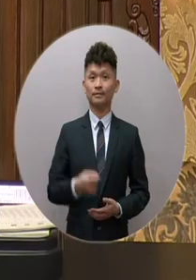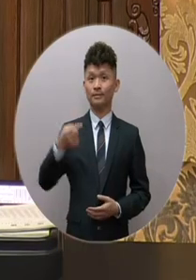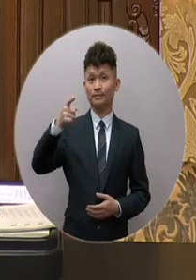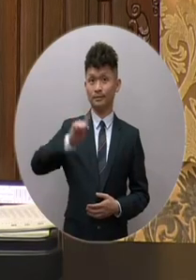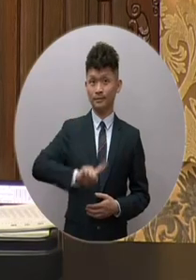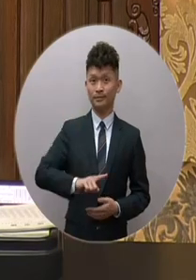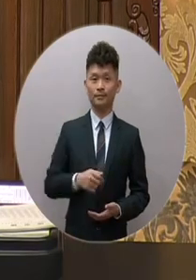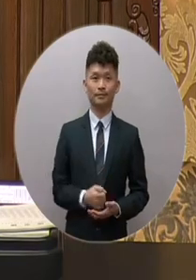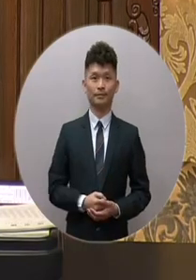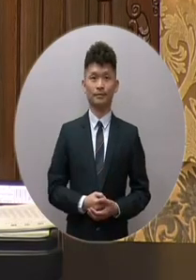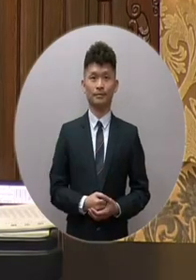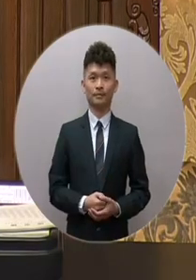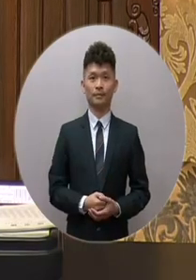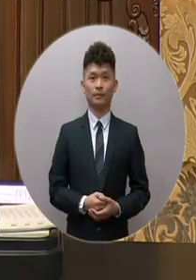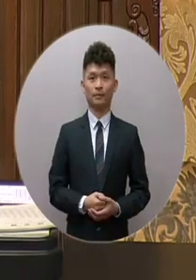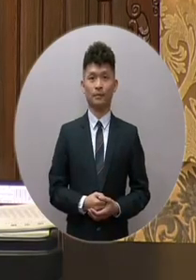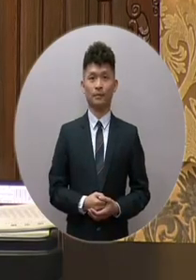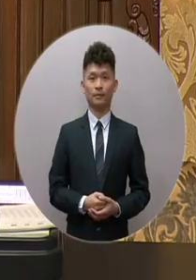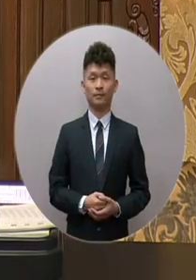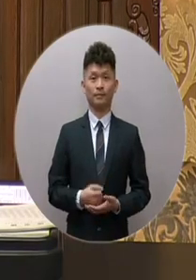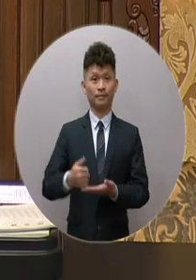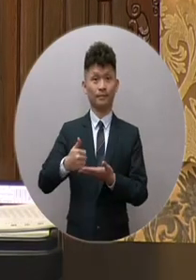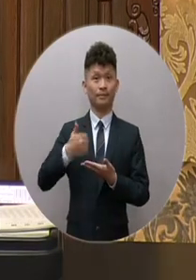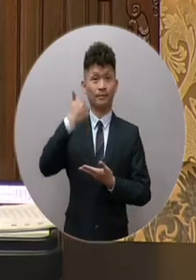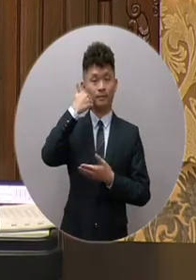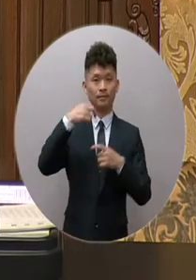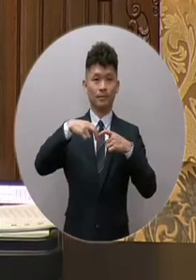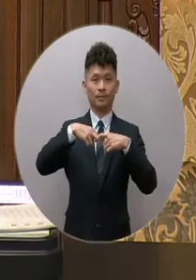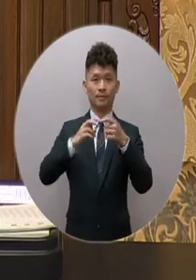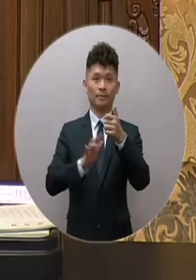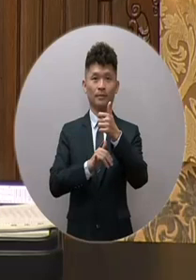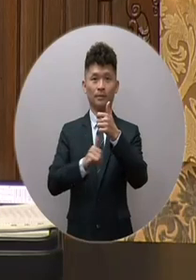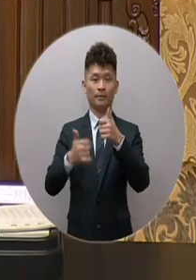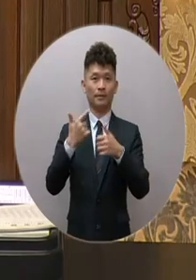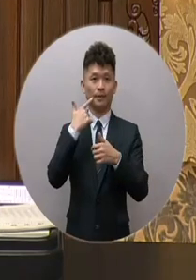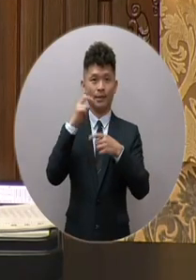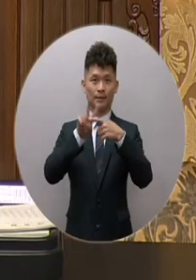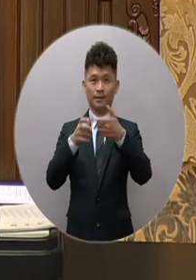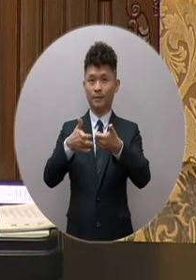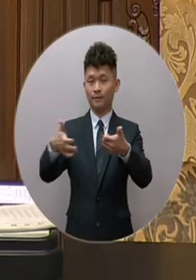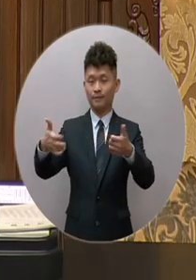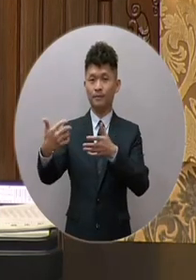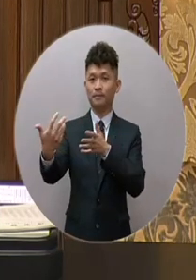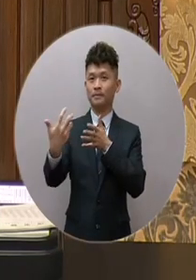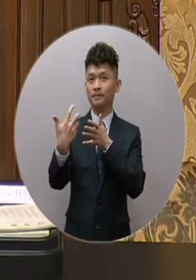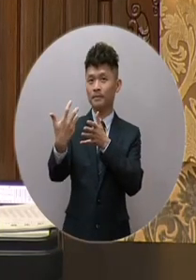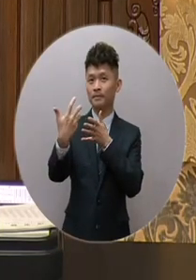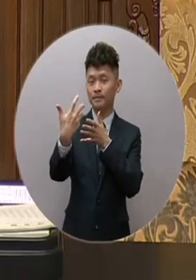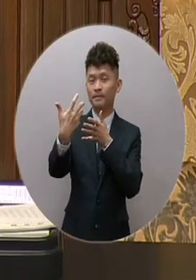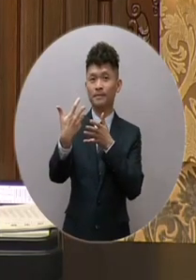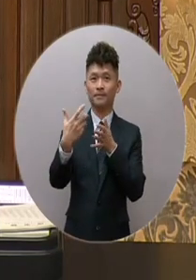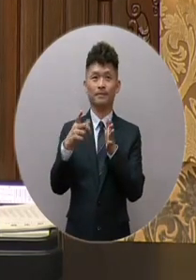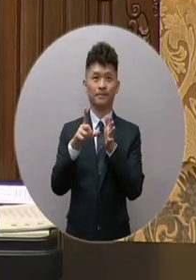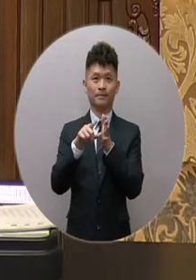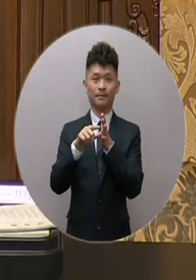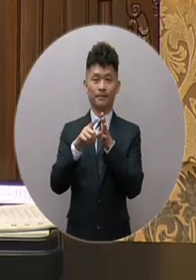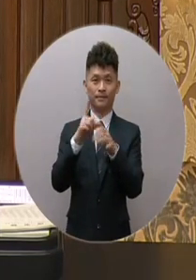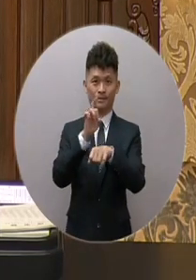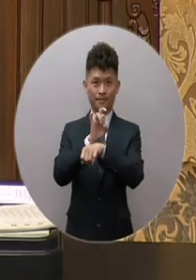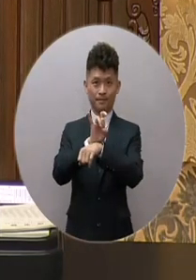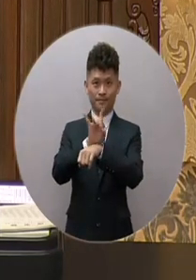下一位，我们请李委员立分质询，询答时间